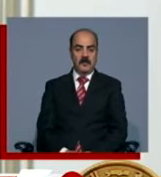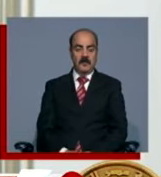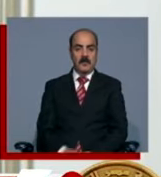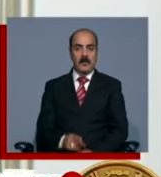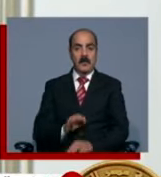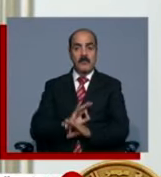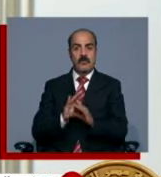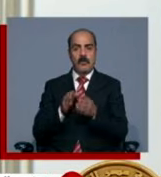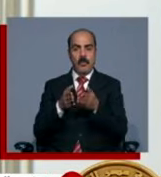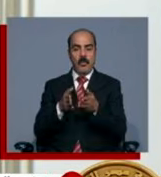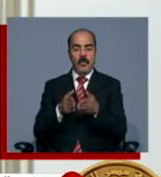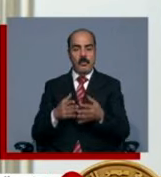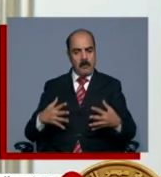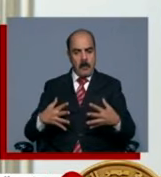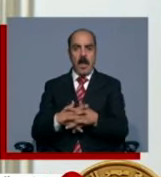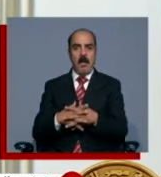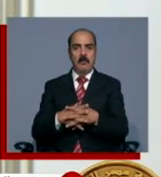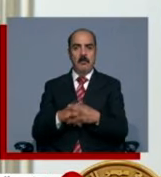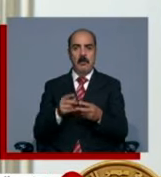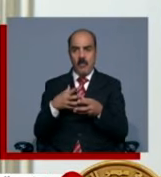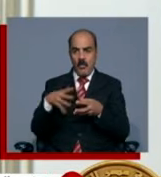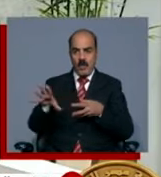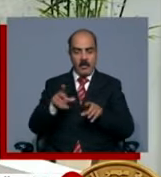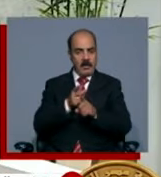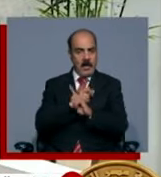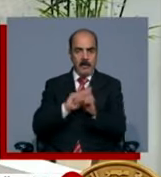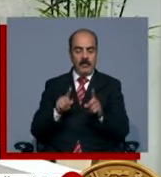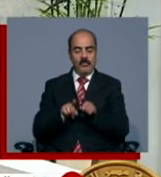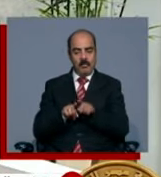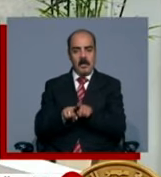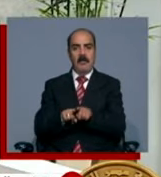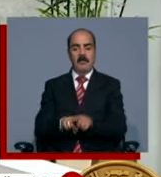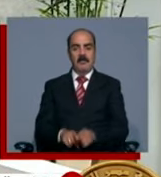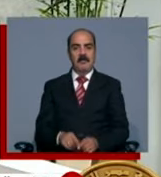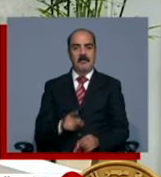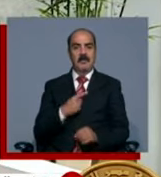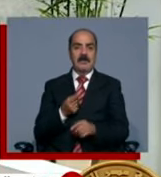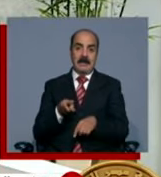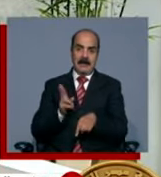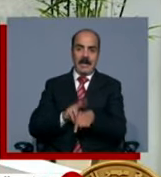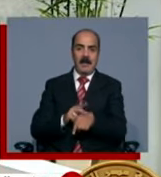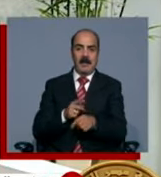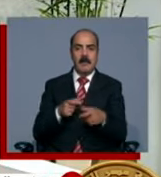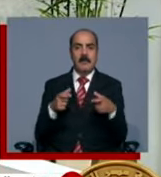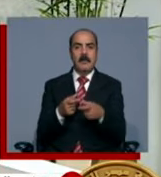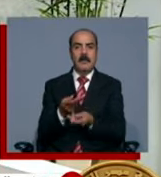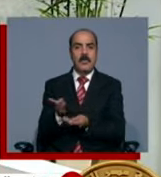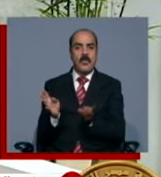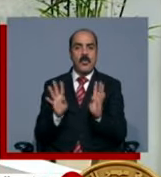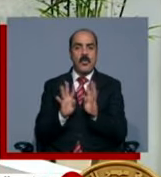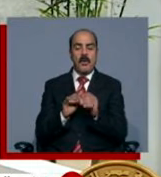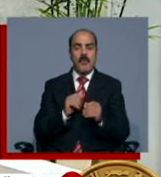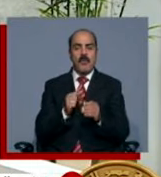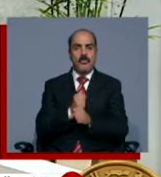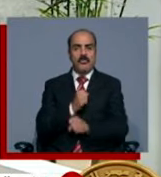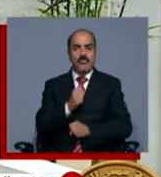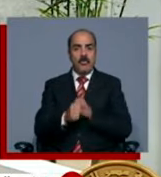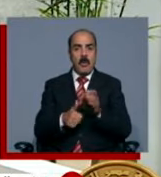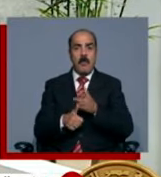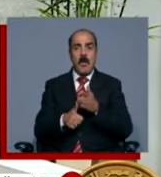باعتبارهم شركاء لا غنى عنهم في ذلك الصدد. وبالتالي فإن هذا المنتدى يمثل منصة